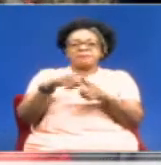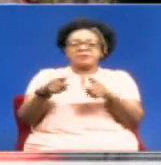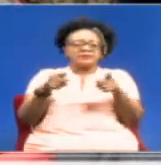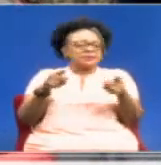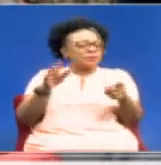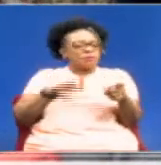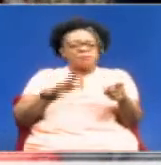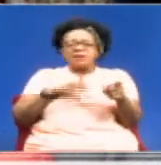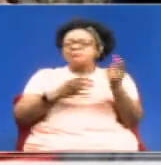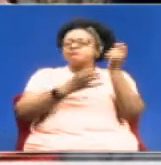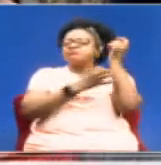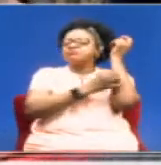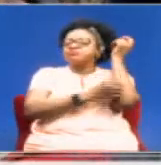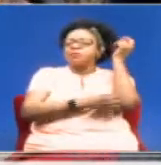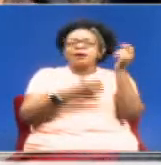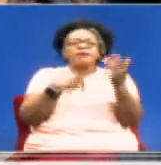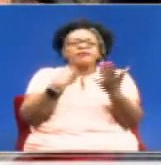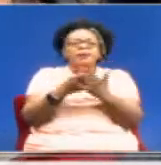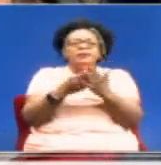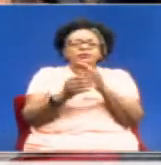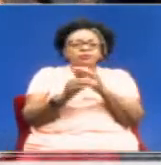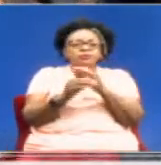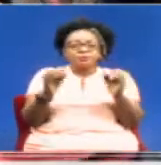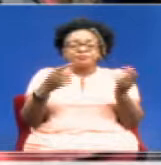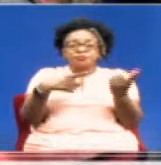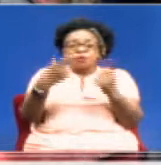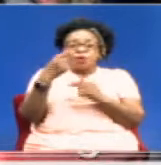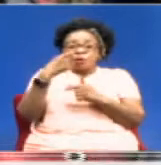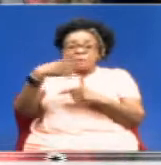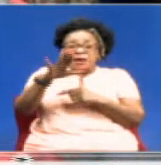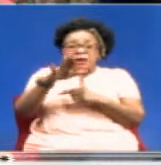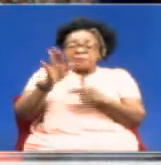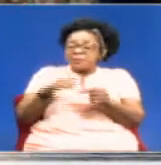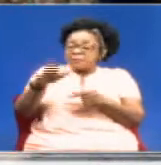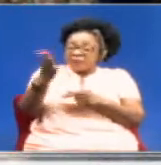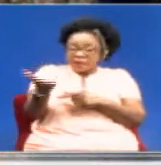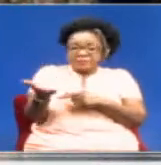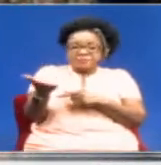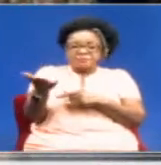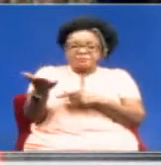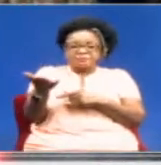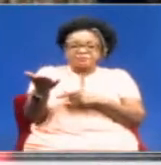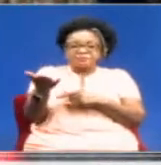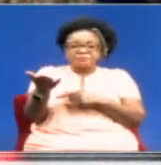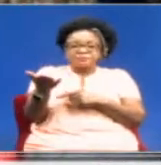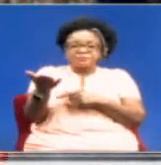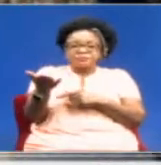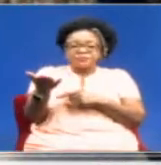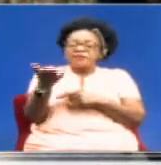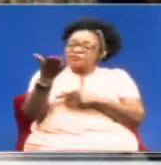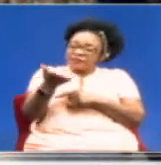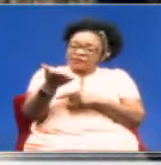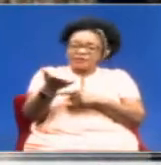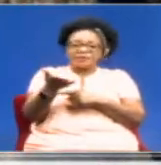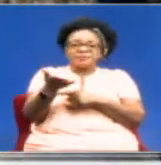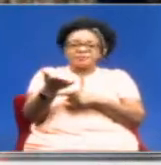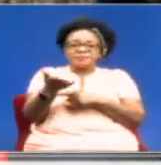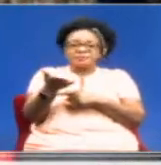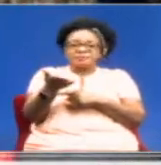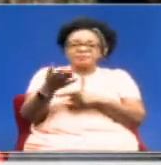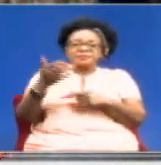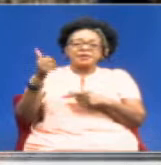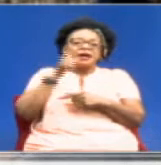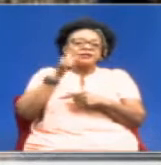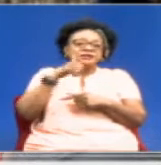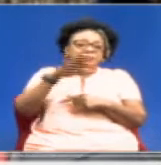ni maskini, hata anaga pesa. Hata sasa ukienda kwa kata mama yake yuko pale. Chocho wa huyu si yuko pale. Anti yake yuko